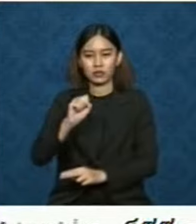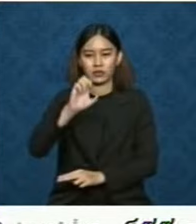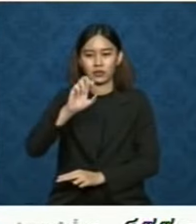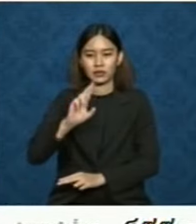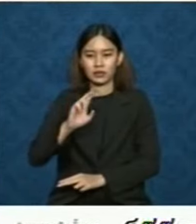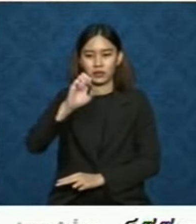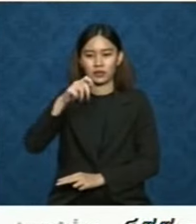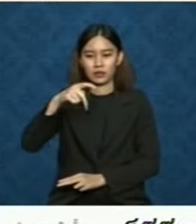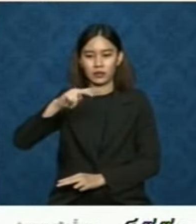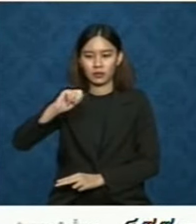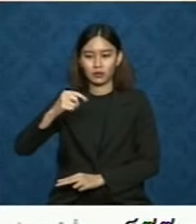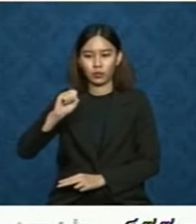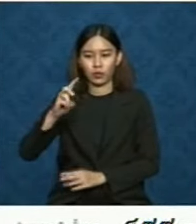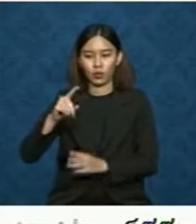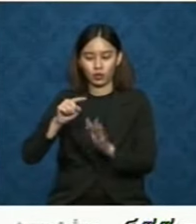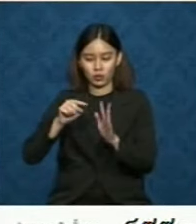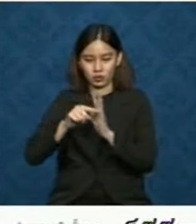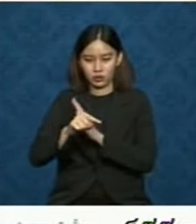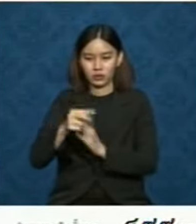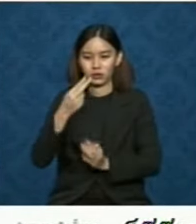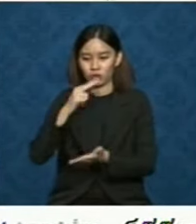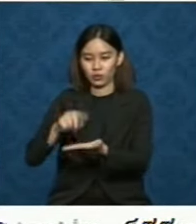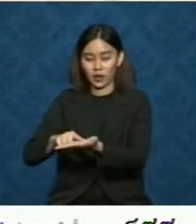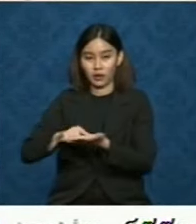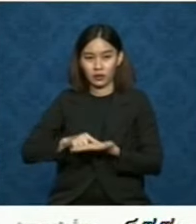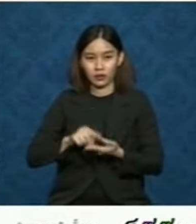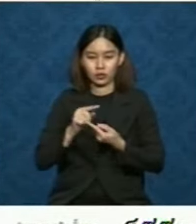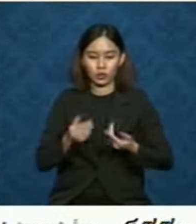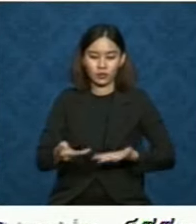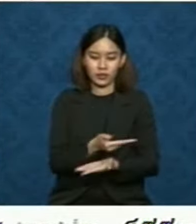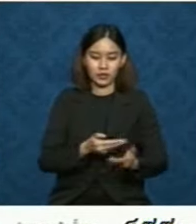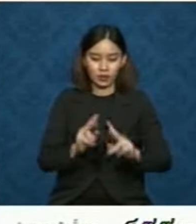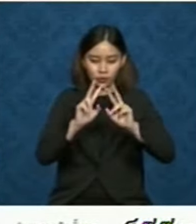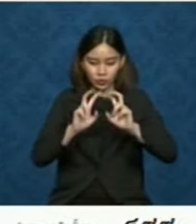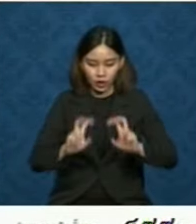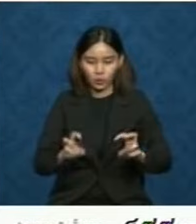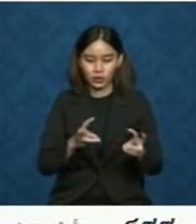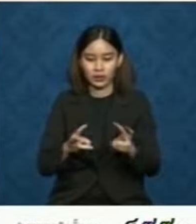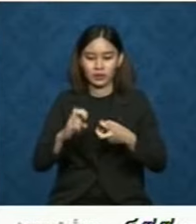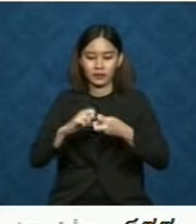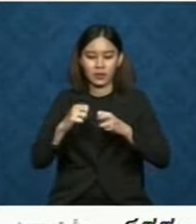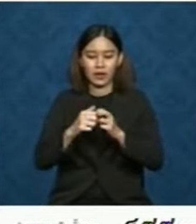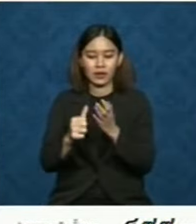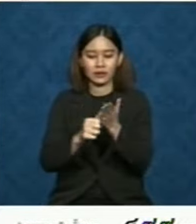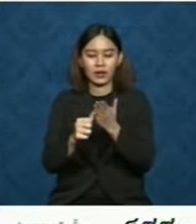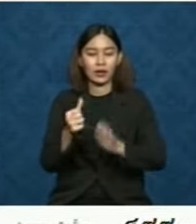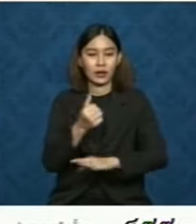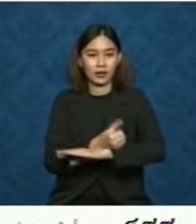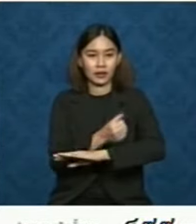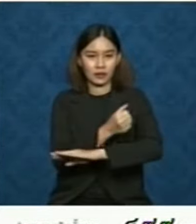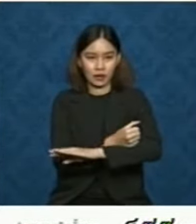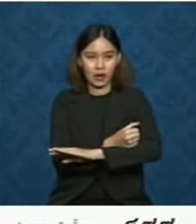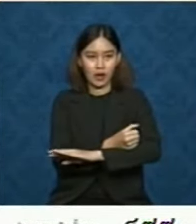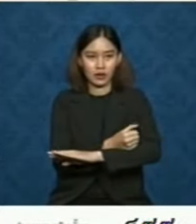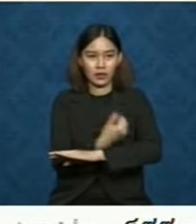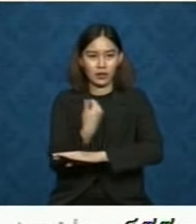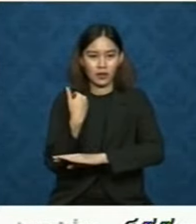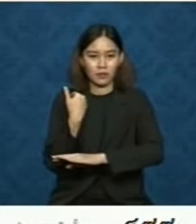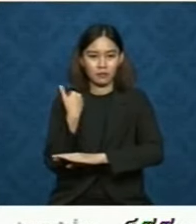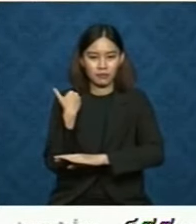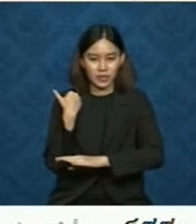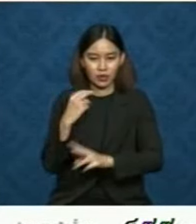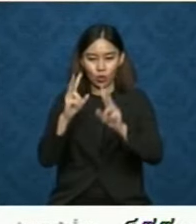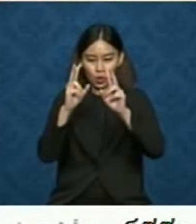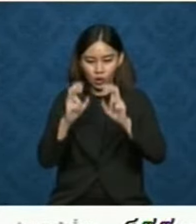ข้องครับได้มีหนังสือแจ้งว่าการพิจารณาการศึกษาแนวทางแก้ไขปัญหาแรงงานมีประเด็นที่ต้อง